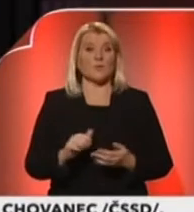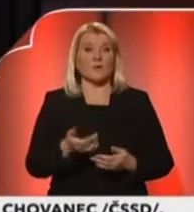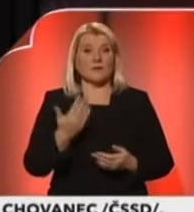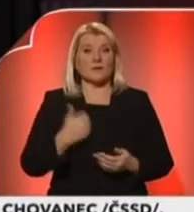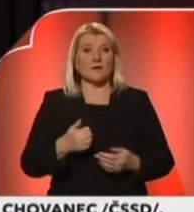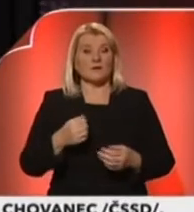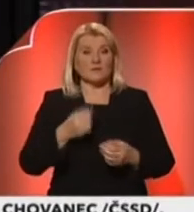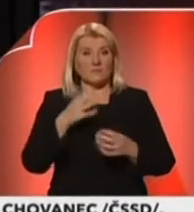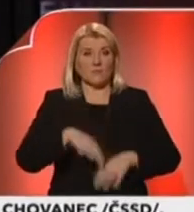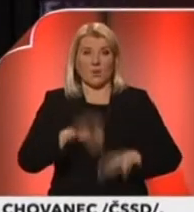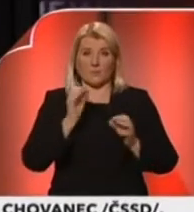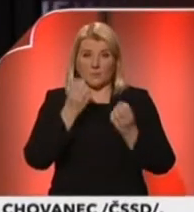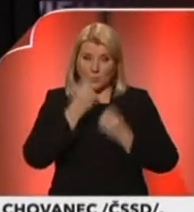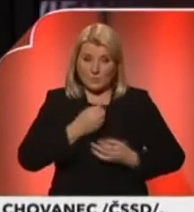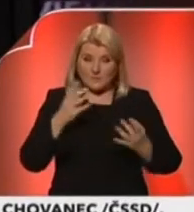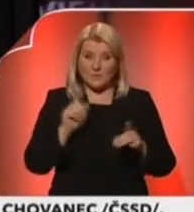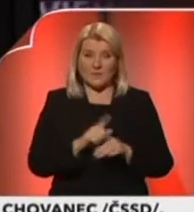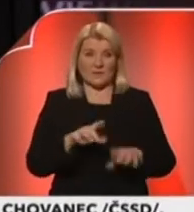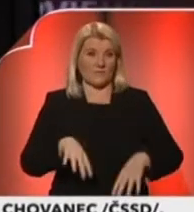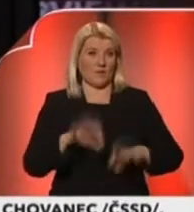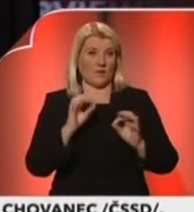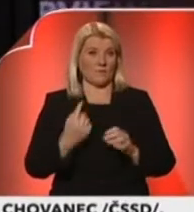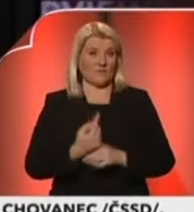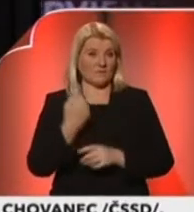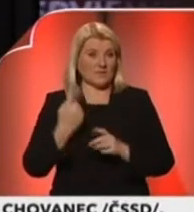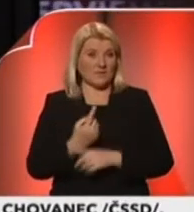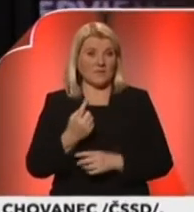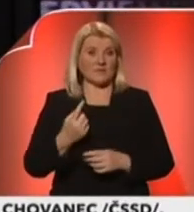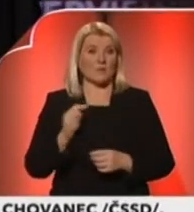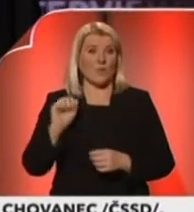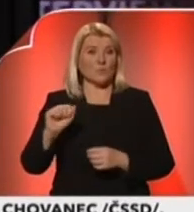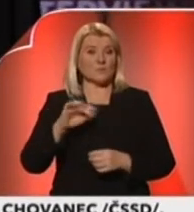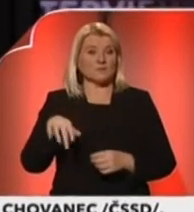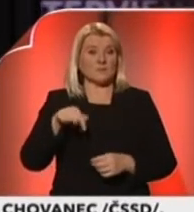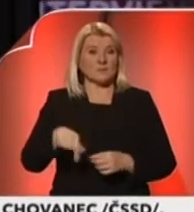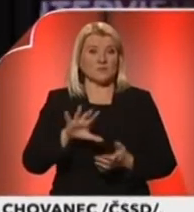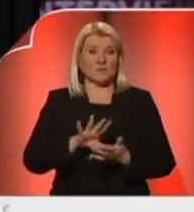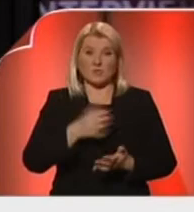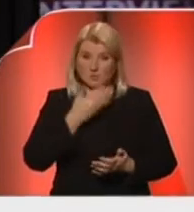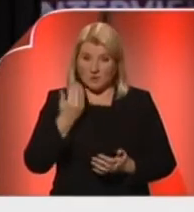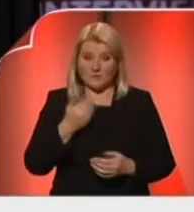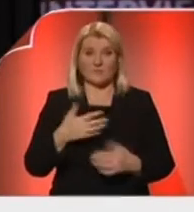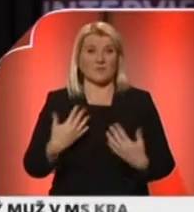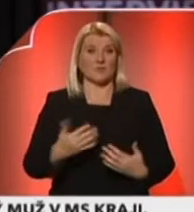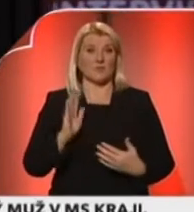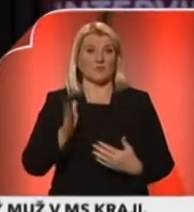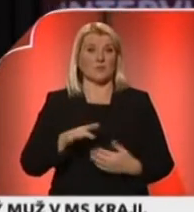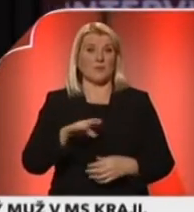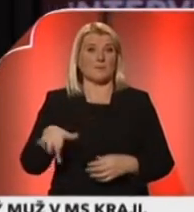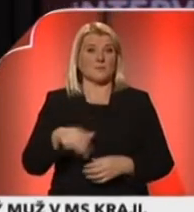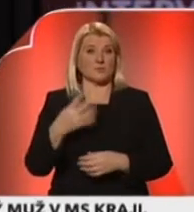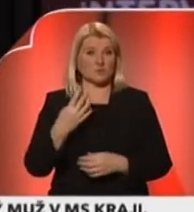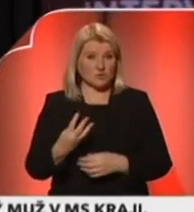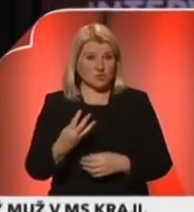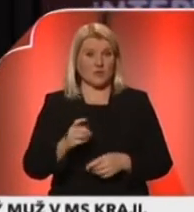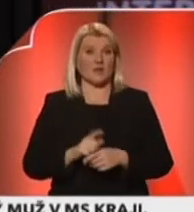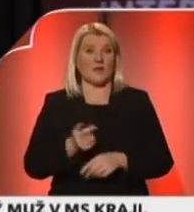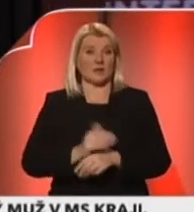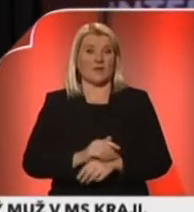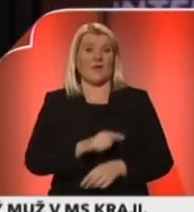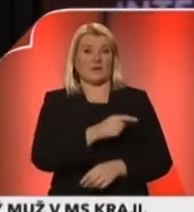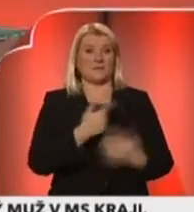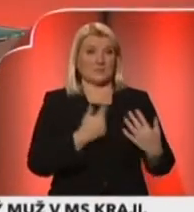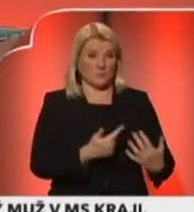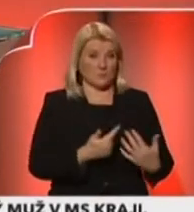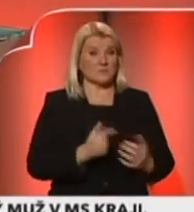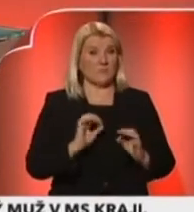volebnímu úspěchu a k volebnímu výsledku komunistů ve středních Čechách a k tomu, že teď budou mít 4 křesla v radě a vy 7, neměli mít